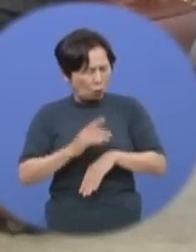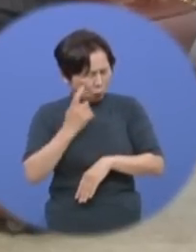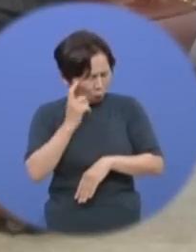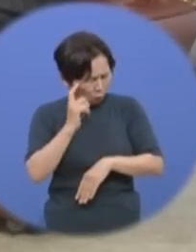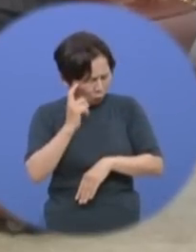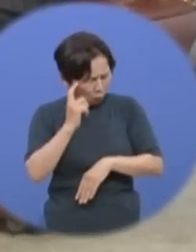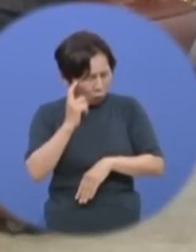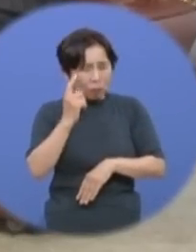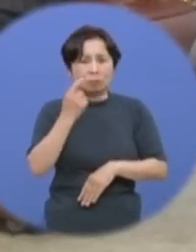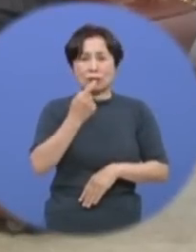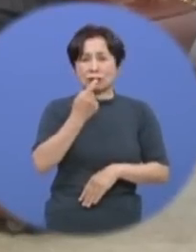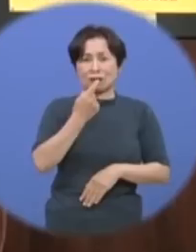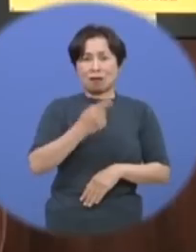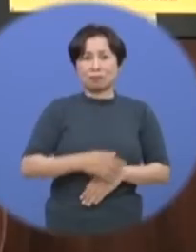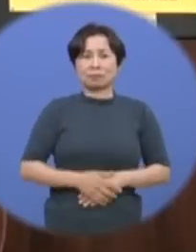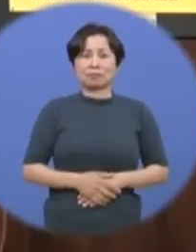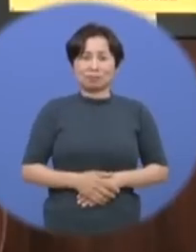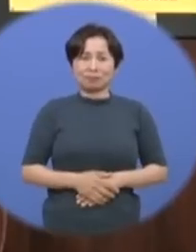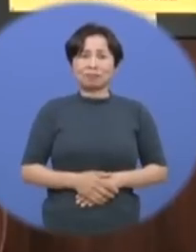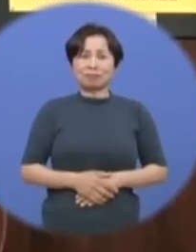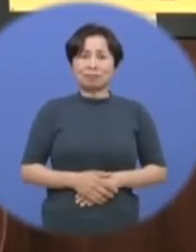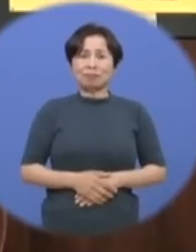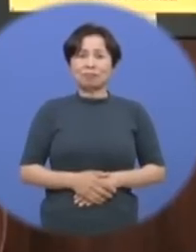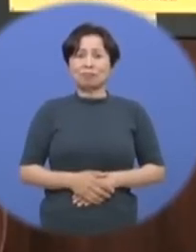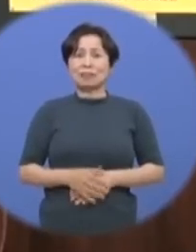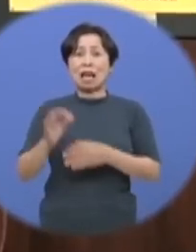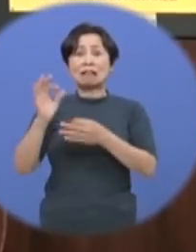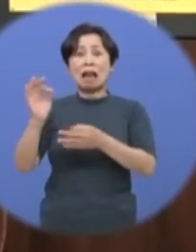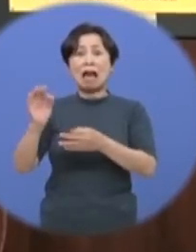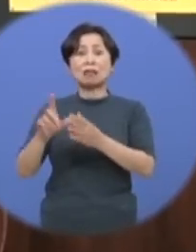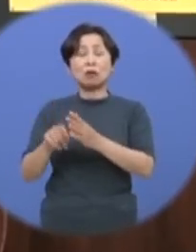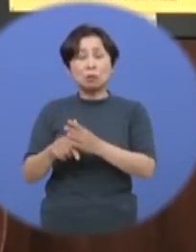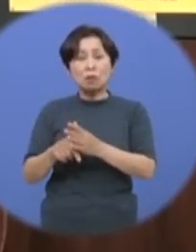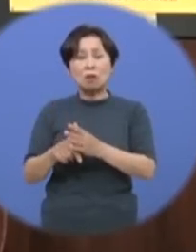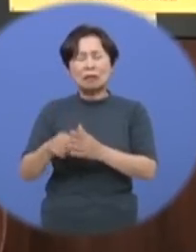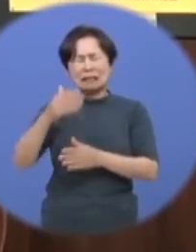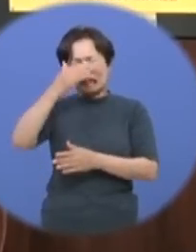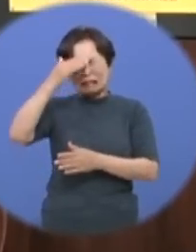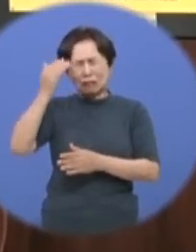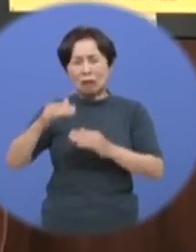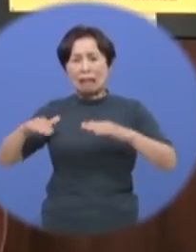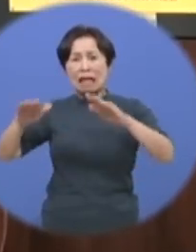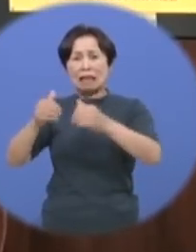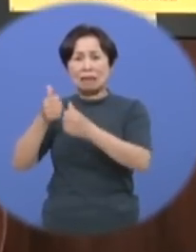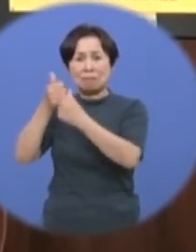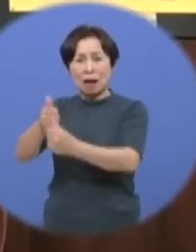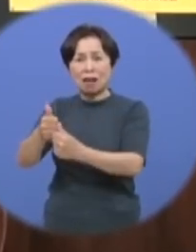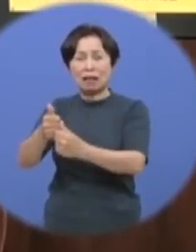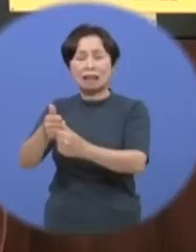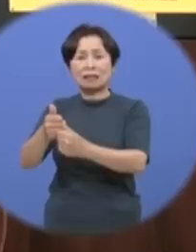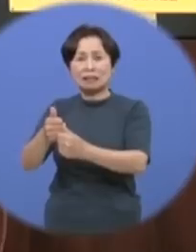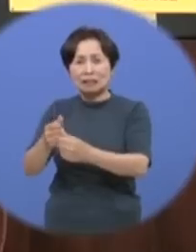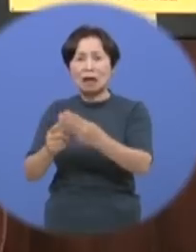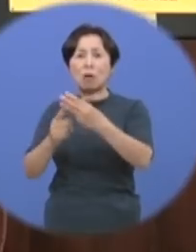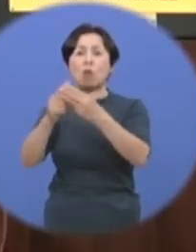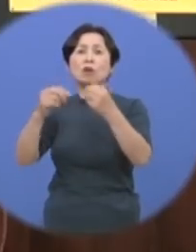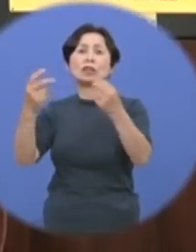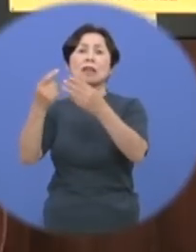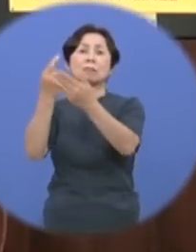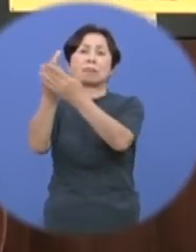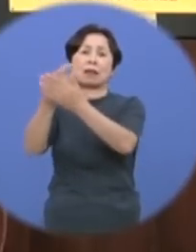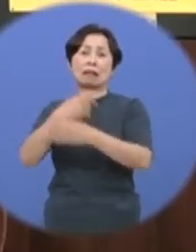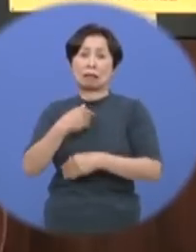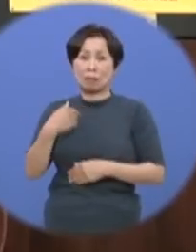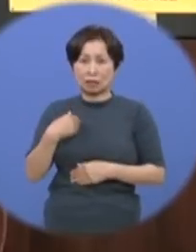たら倒せるからんっていうはいまあならの時にもなくとか天理を倒して最後にはこうして出たんですけどねやっぱり